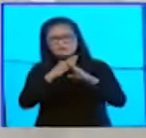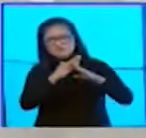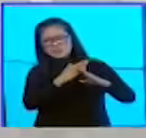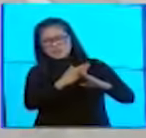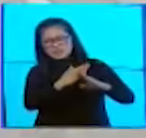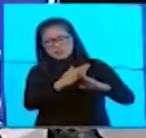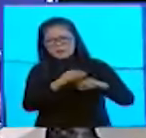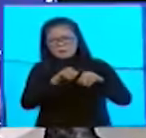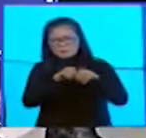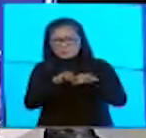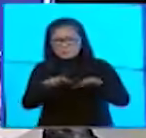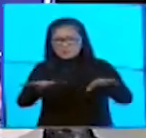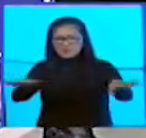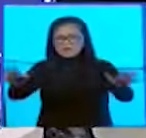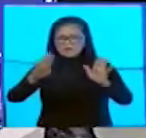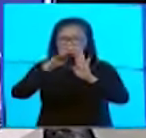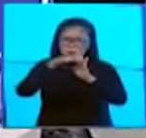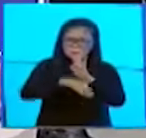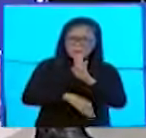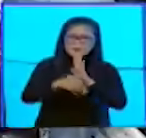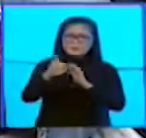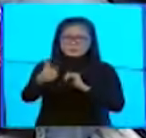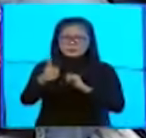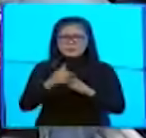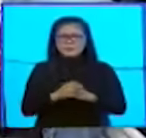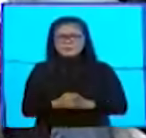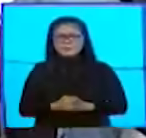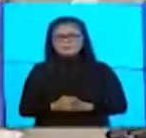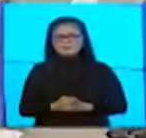penyebaran COVID-19. Dari Jakarta, Tim Liputan iNews melaporkan.